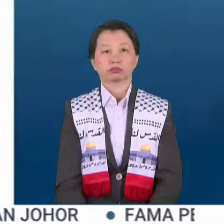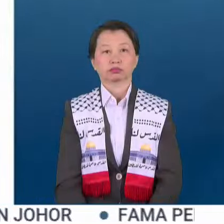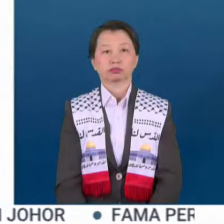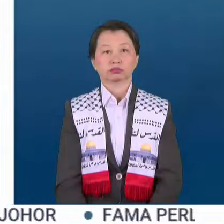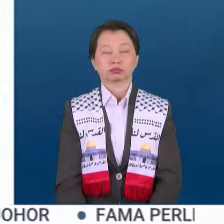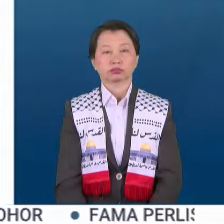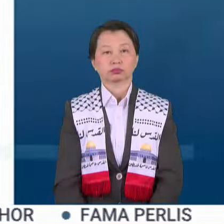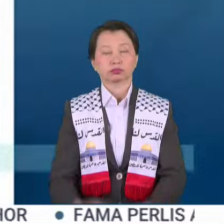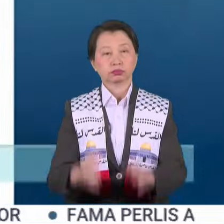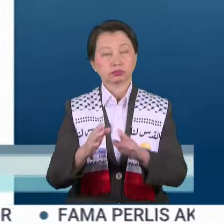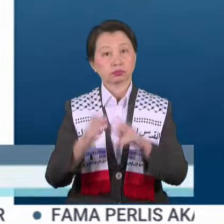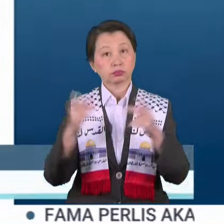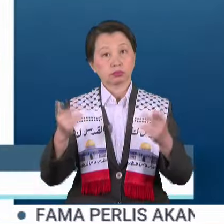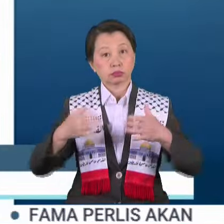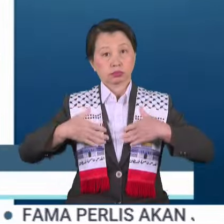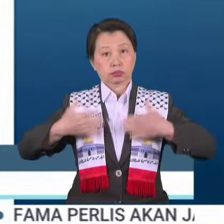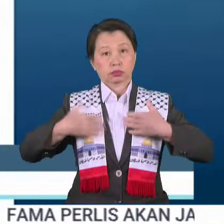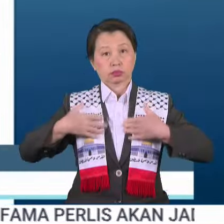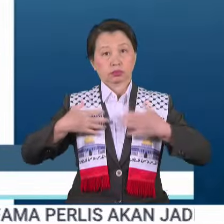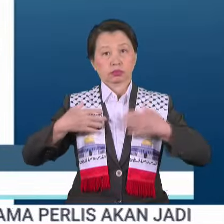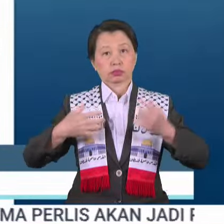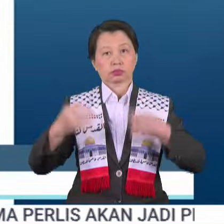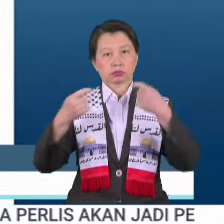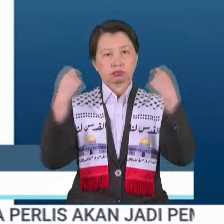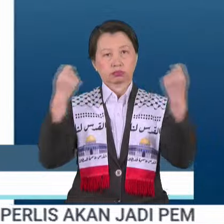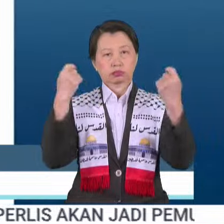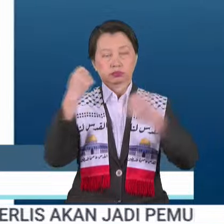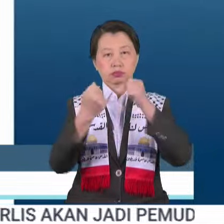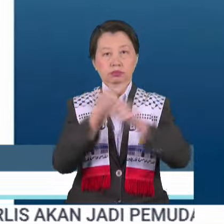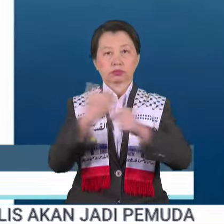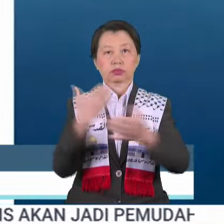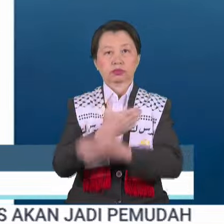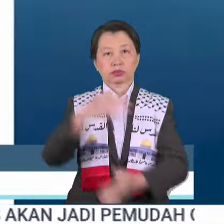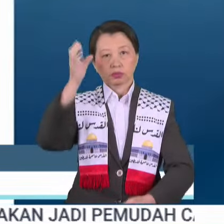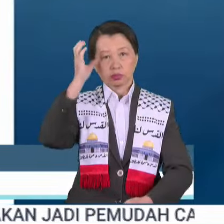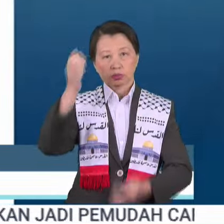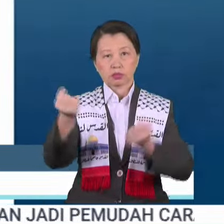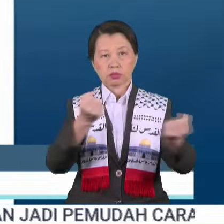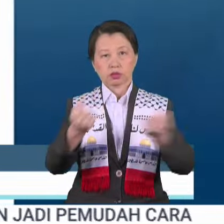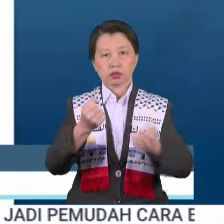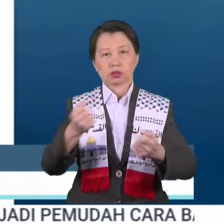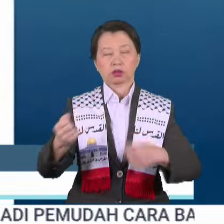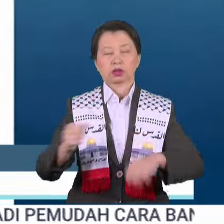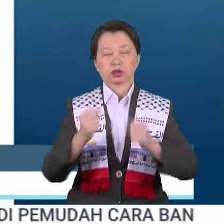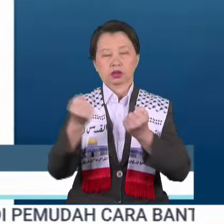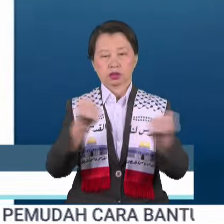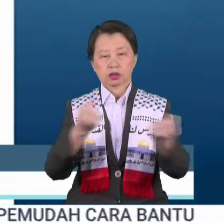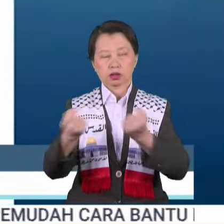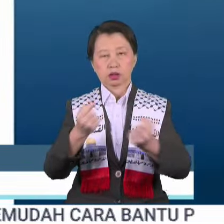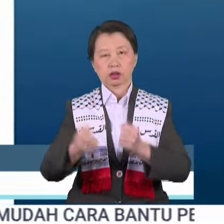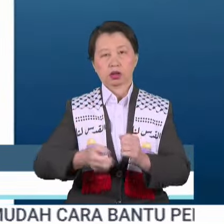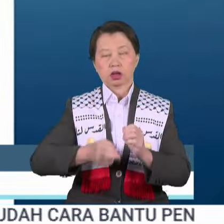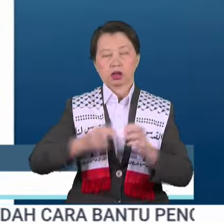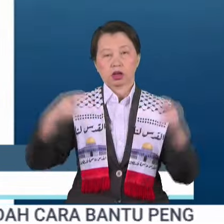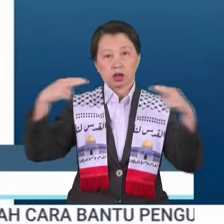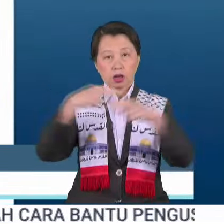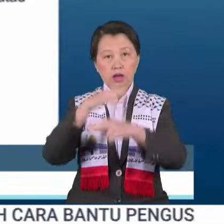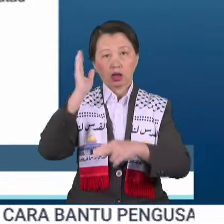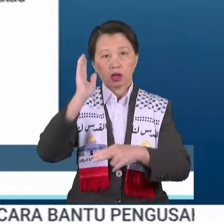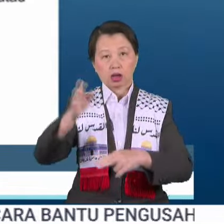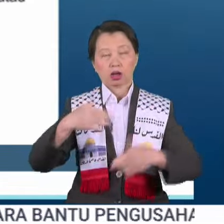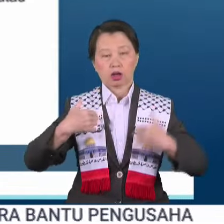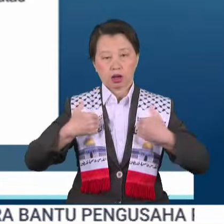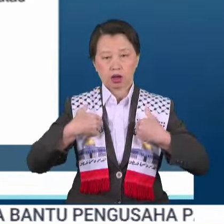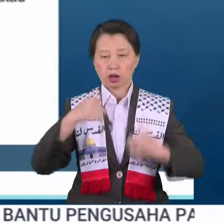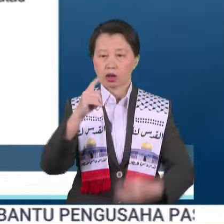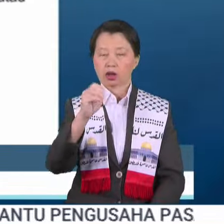Khabar gembira menjelang perayaan Tahun Baharu Cina. Pengguna kenderaan kelas 1 lebuh raya bakal menikmati tol percuma